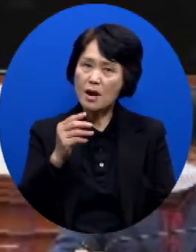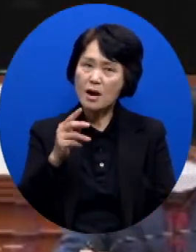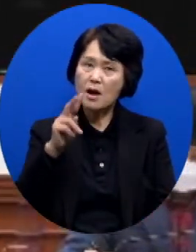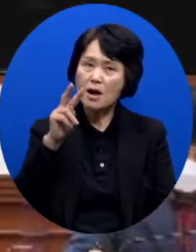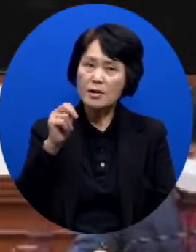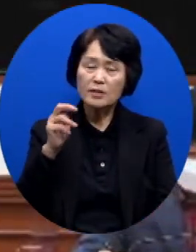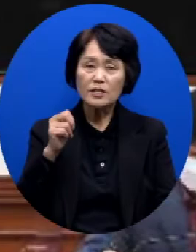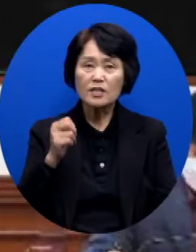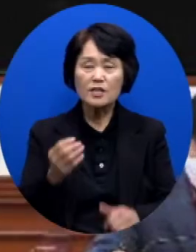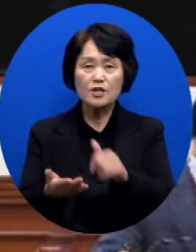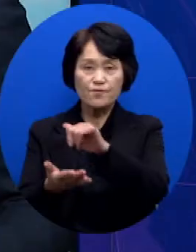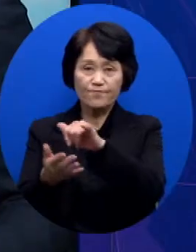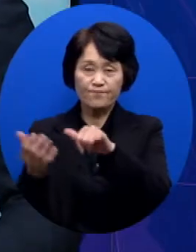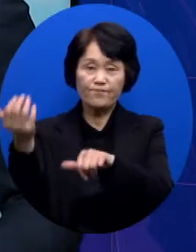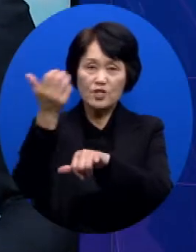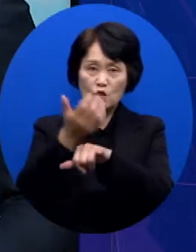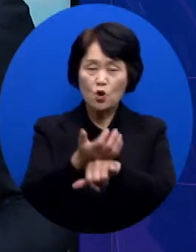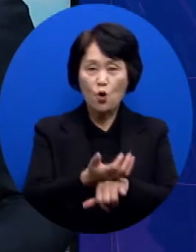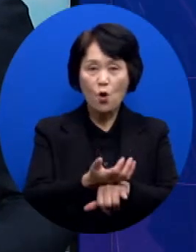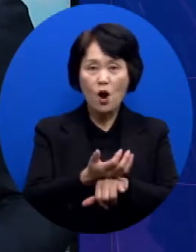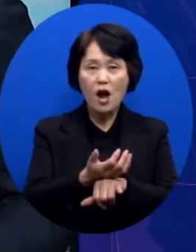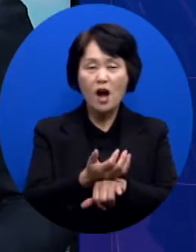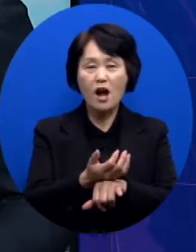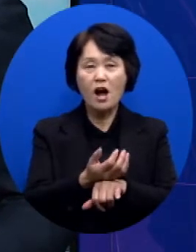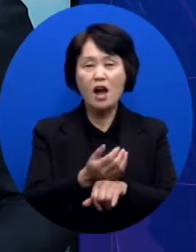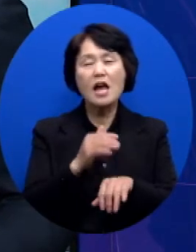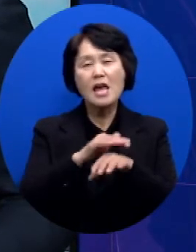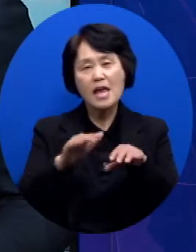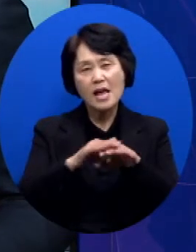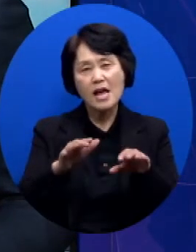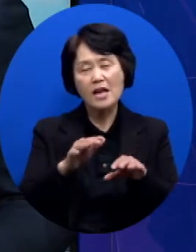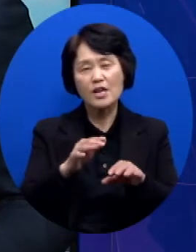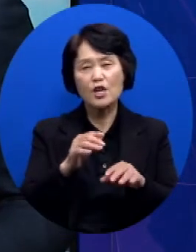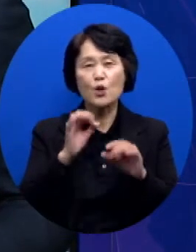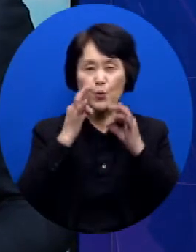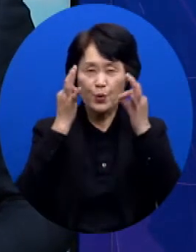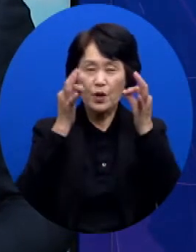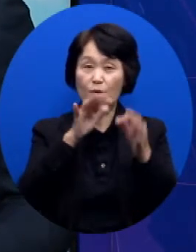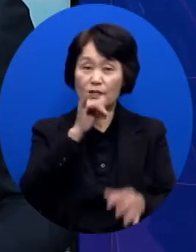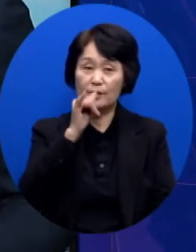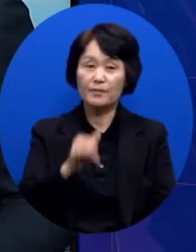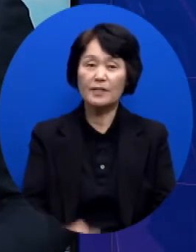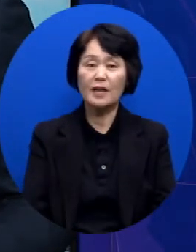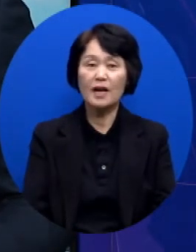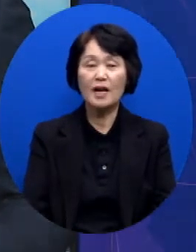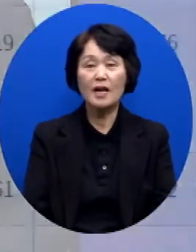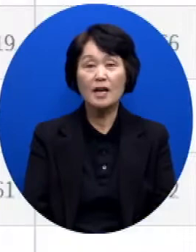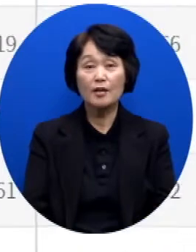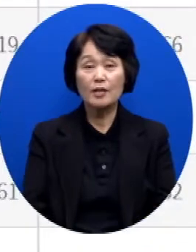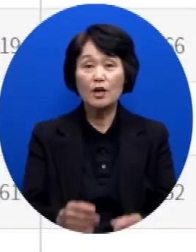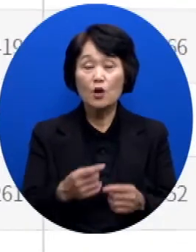것으로 보입니다. 위드 코로나 시대를 맞아 극장가가 활기를 띠고 있습니다.